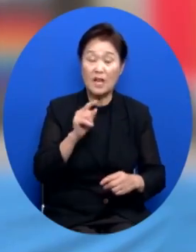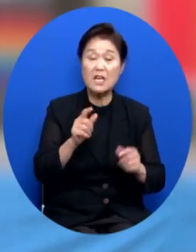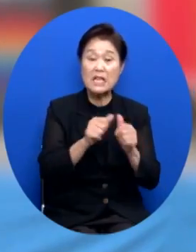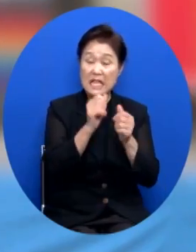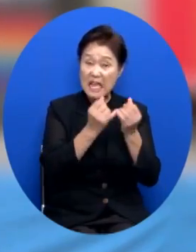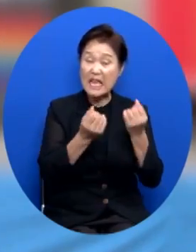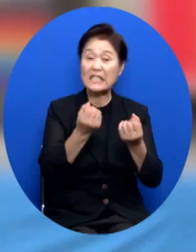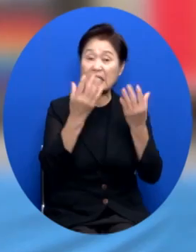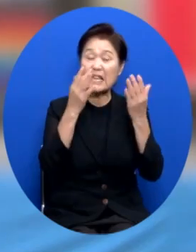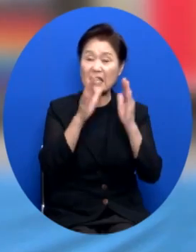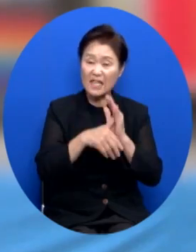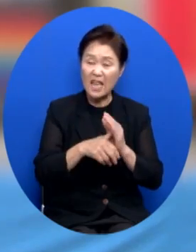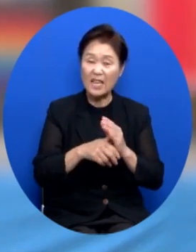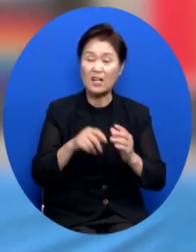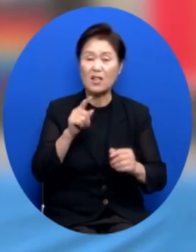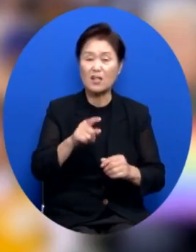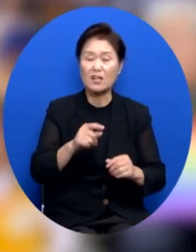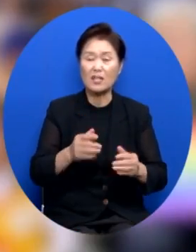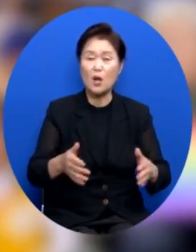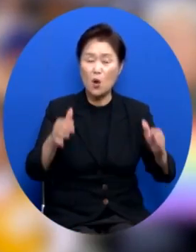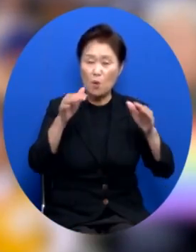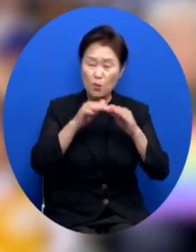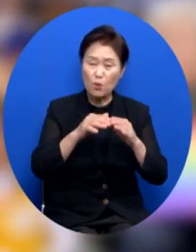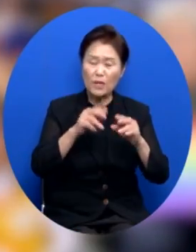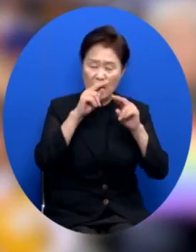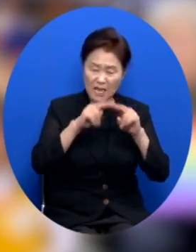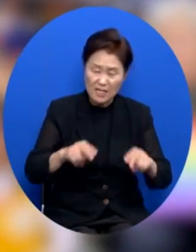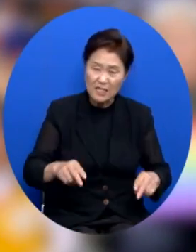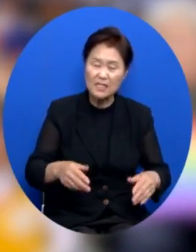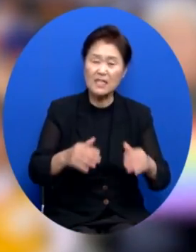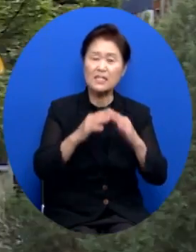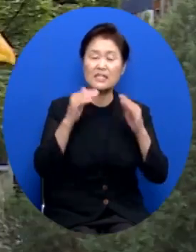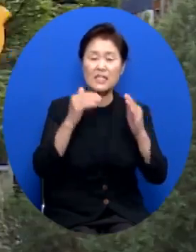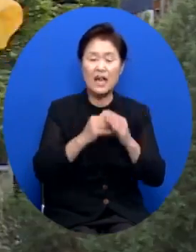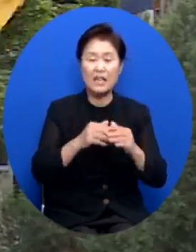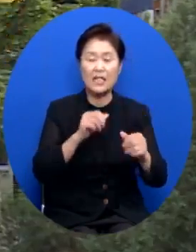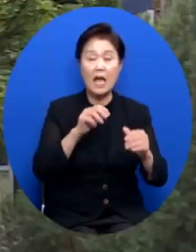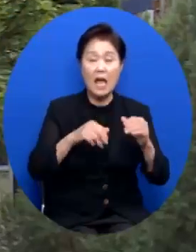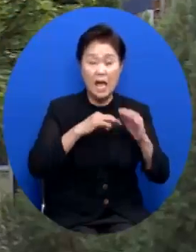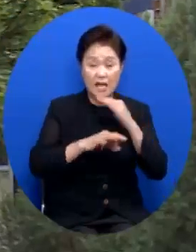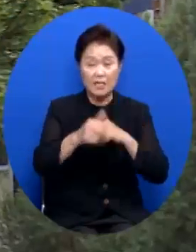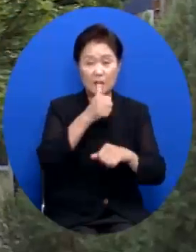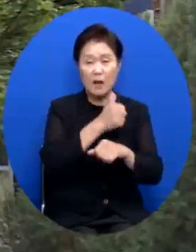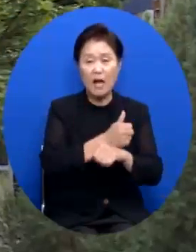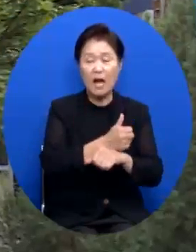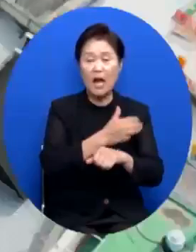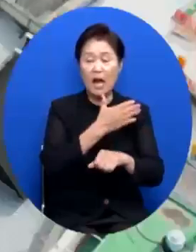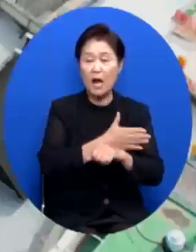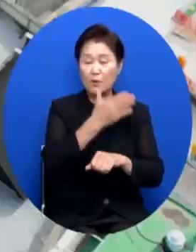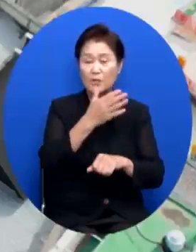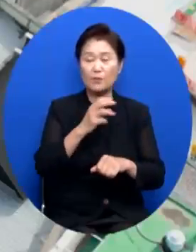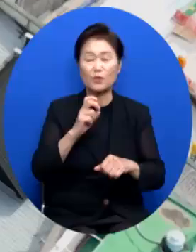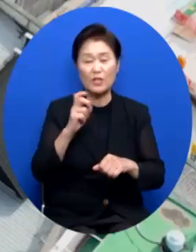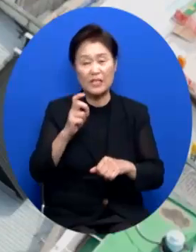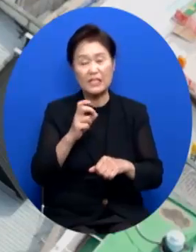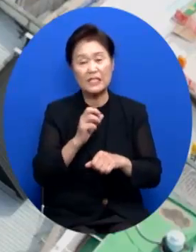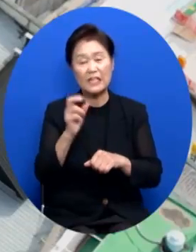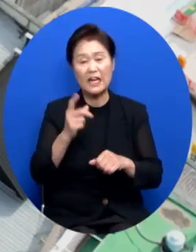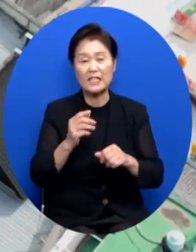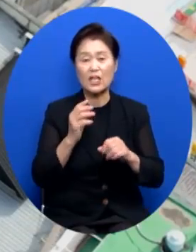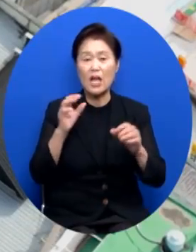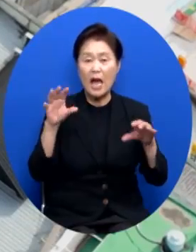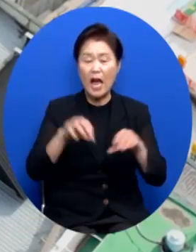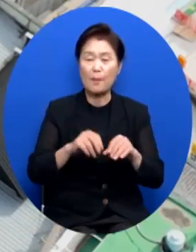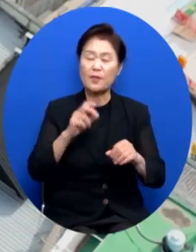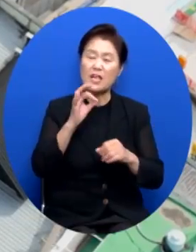경우에는 행사 시간을 제외하고 무대 설치와 철거까지 오전 9시부터 오후 8시까지 총 10시간이 사용돼 도로가 통제되기